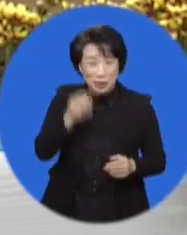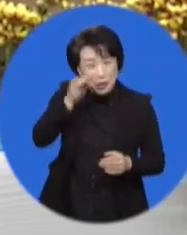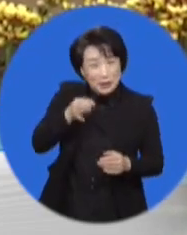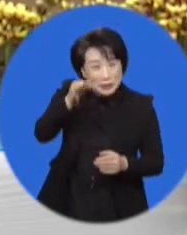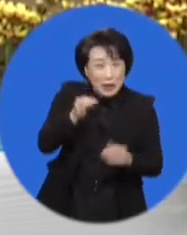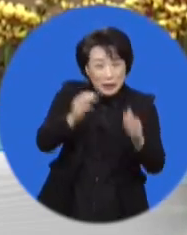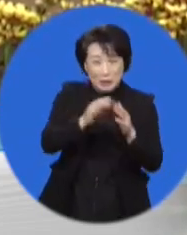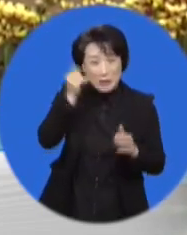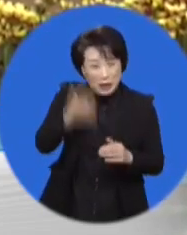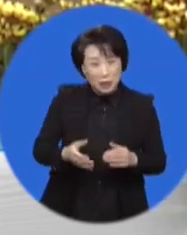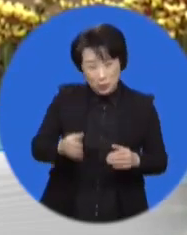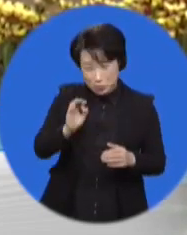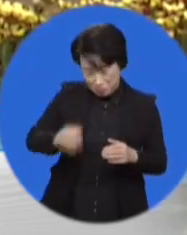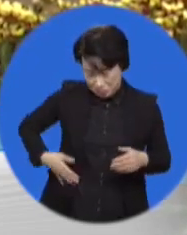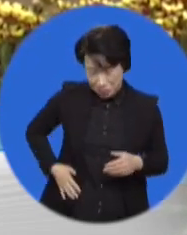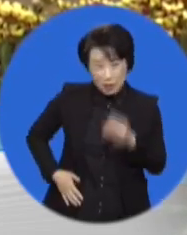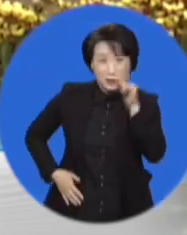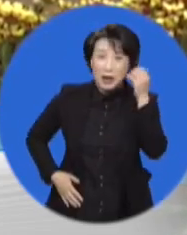있어요? 돈 있어요.